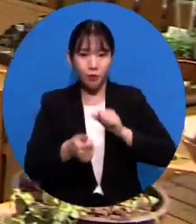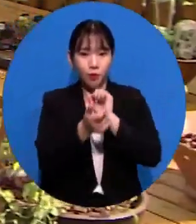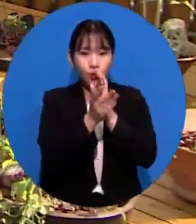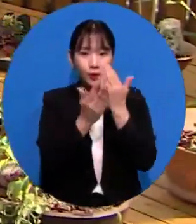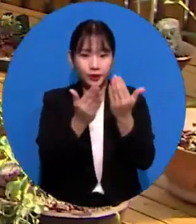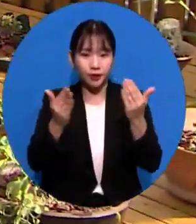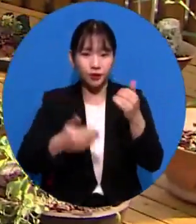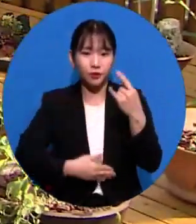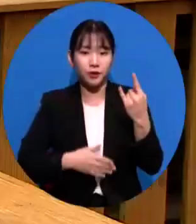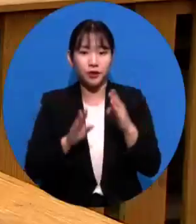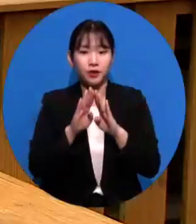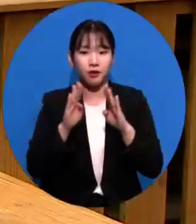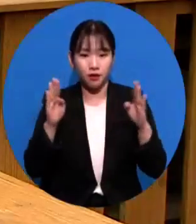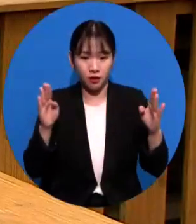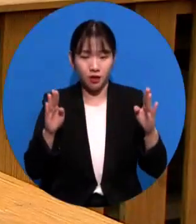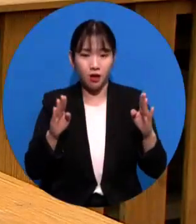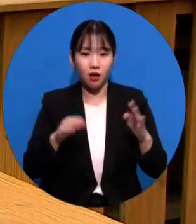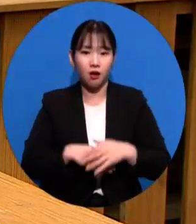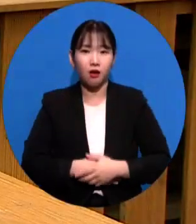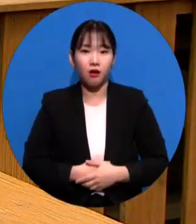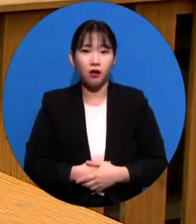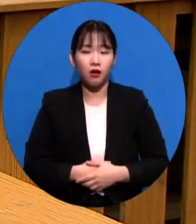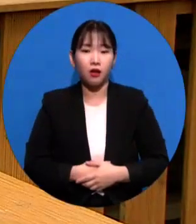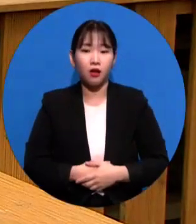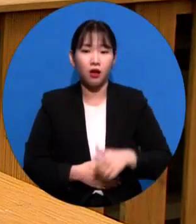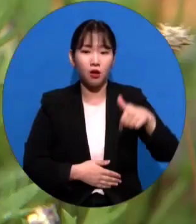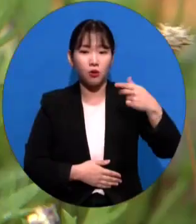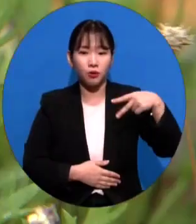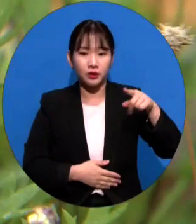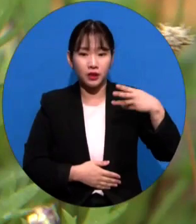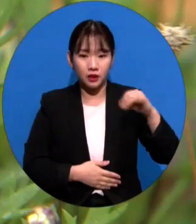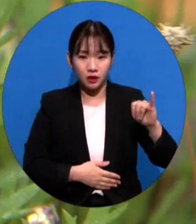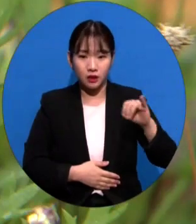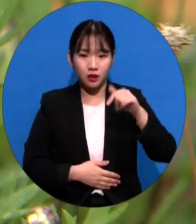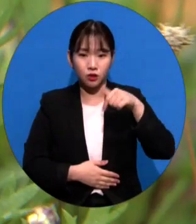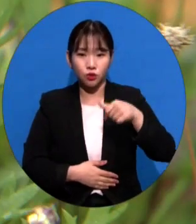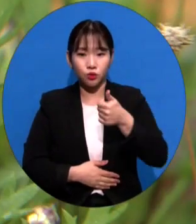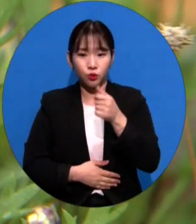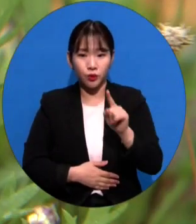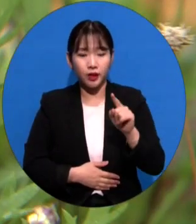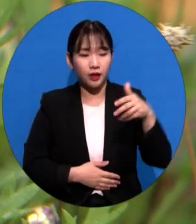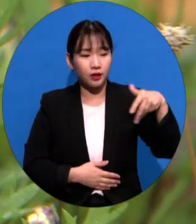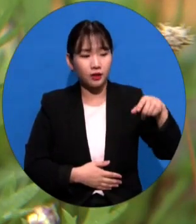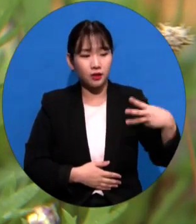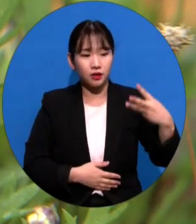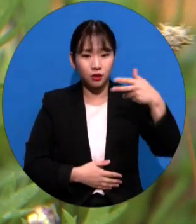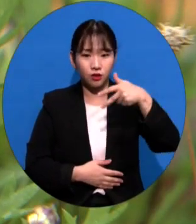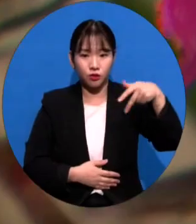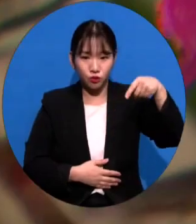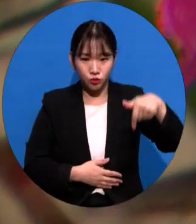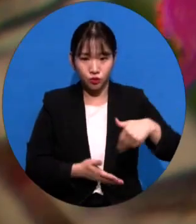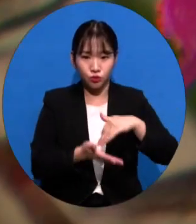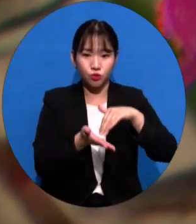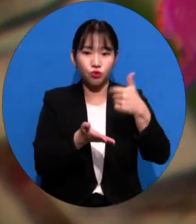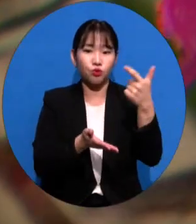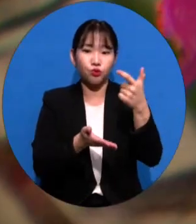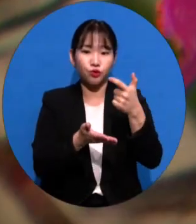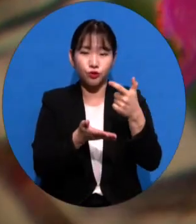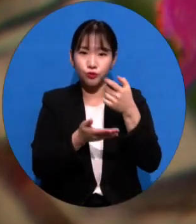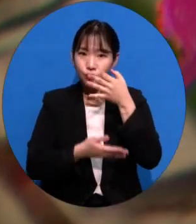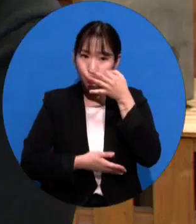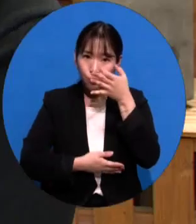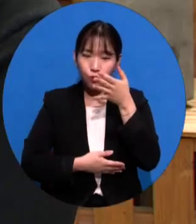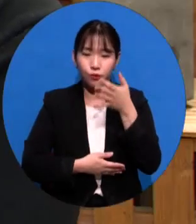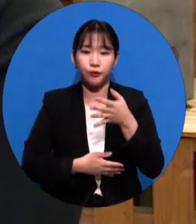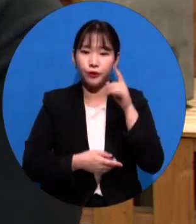전시회도 열리고 있습니다. 녹줄 고사리와 사계 국화, 철쭉 등 60여 개 풍경 작품들이 눈길을 끌고